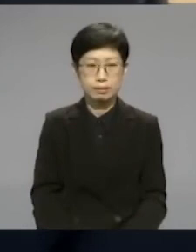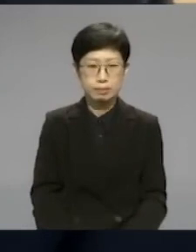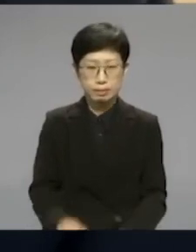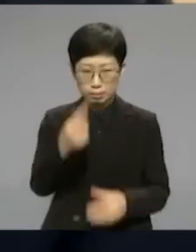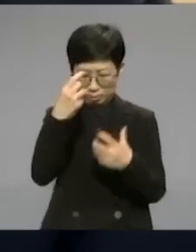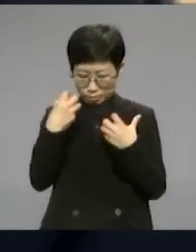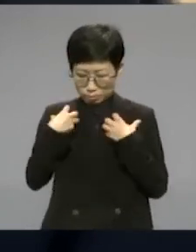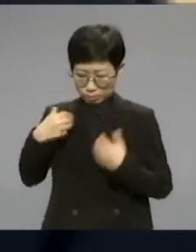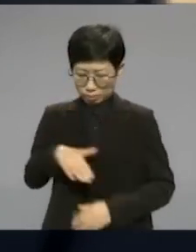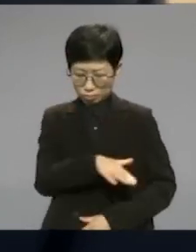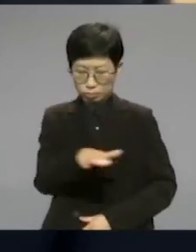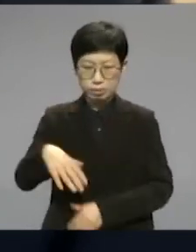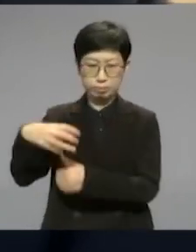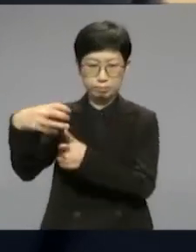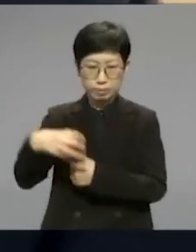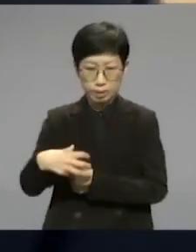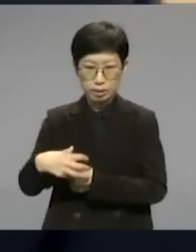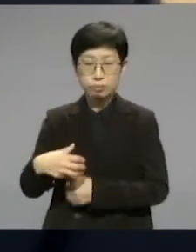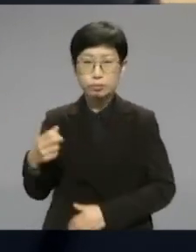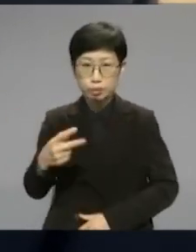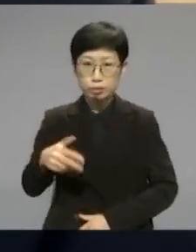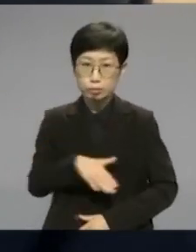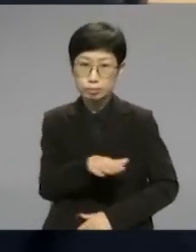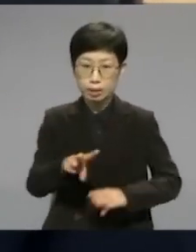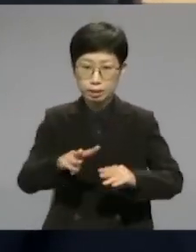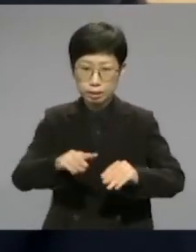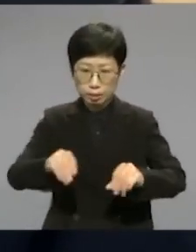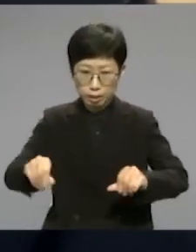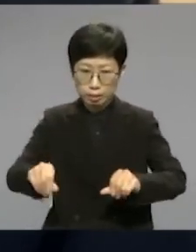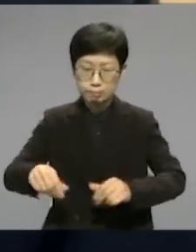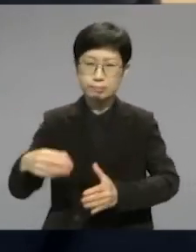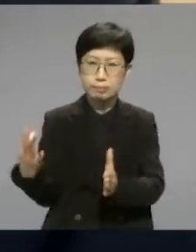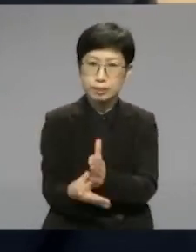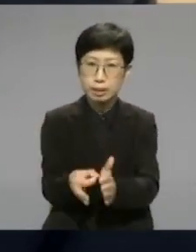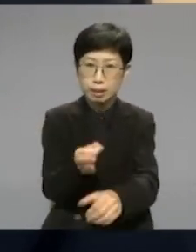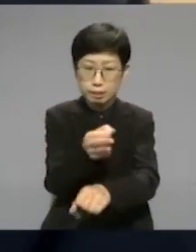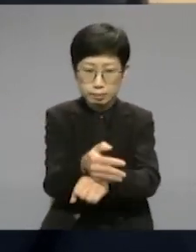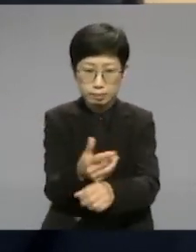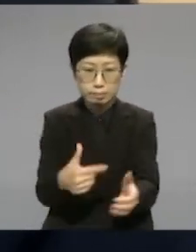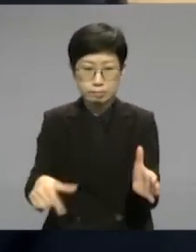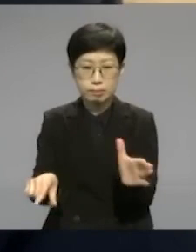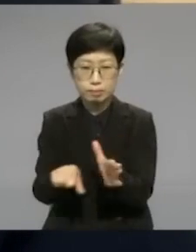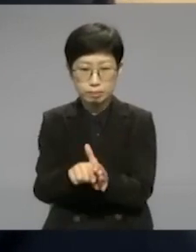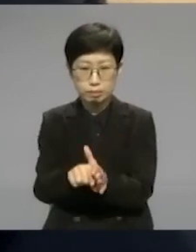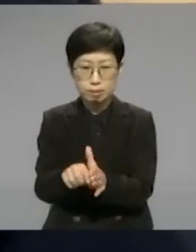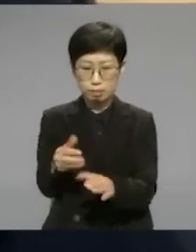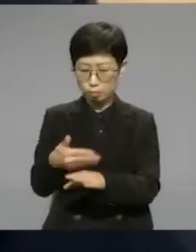우리 농민의 땅을 정부 강제 征收